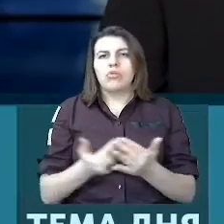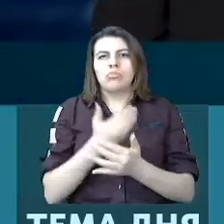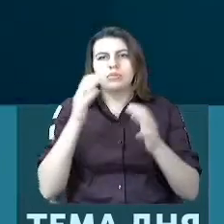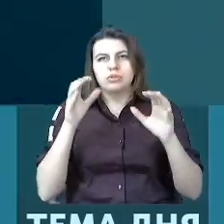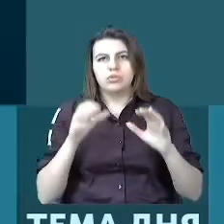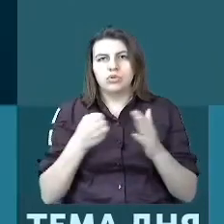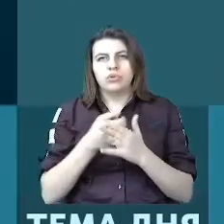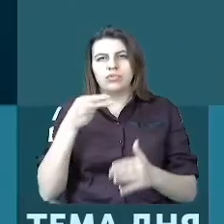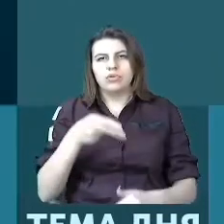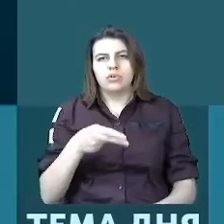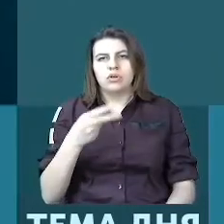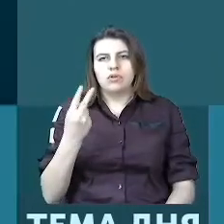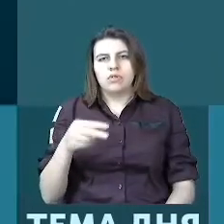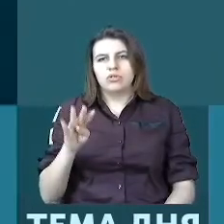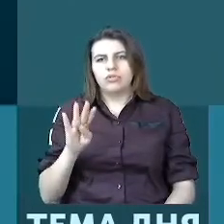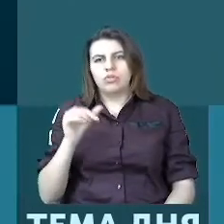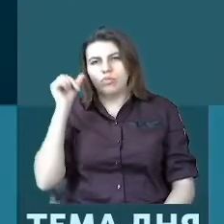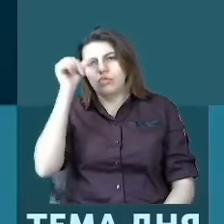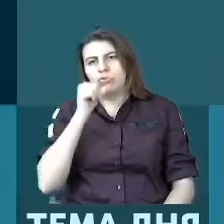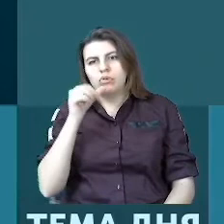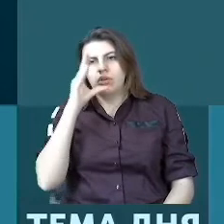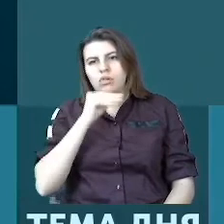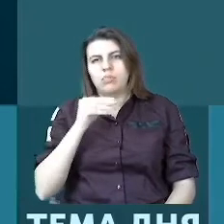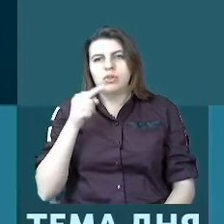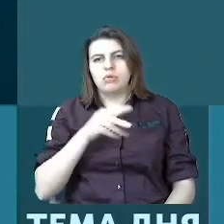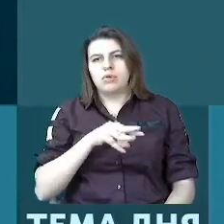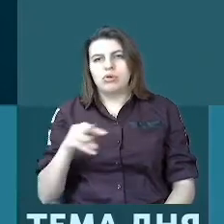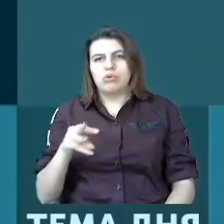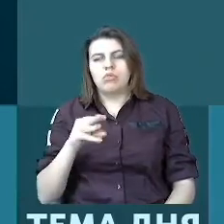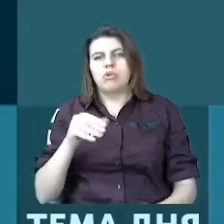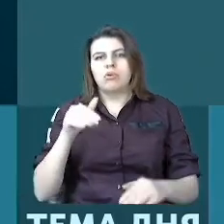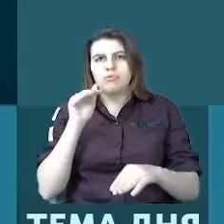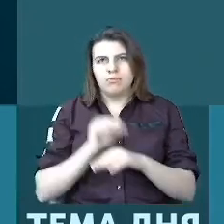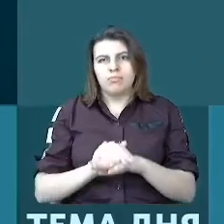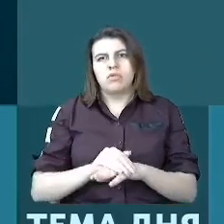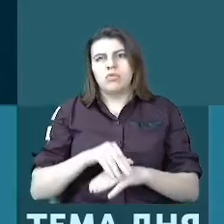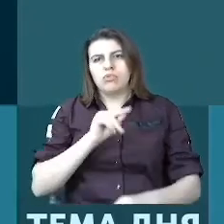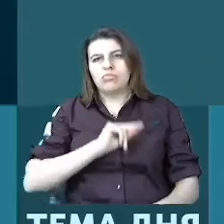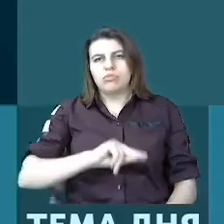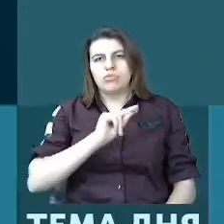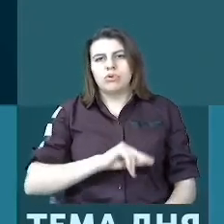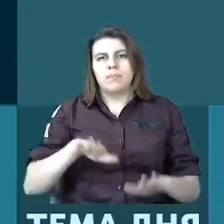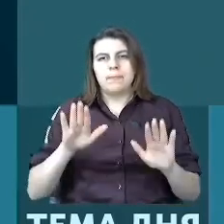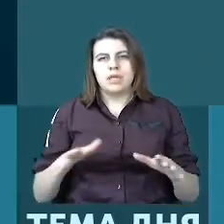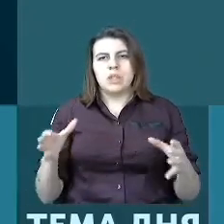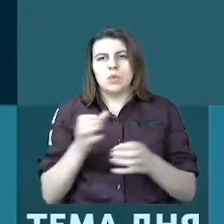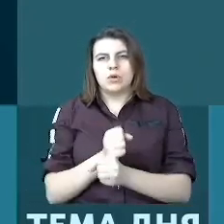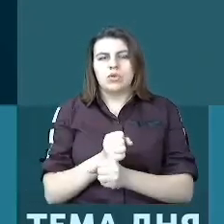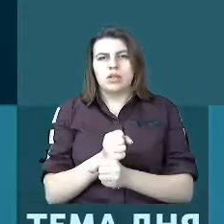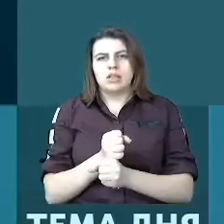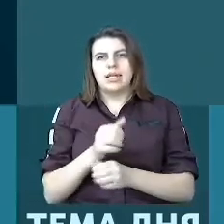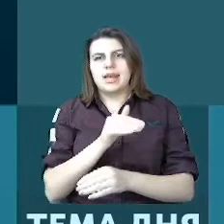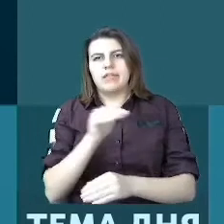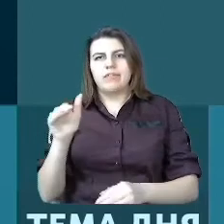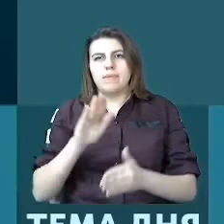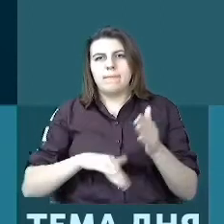2024 року вдасться створити 1 мільйон легальних робочих місць та скоротити рівень безробіття до